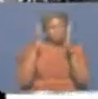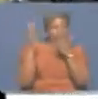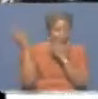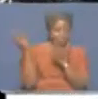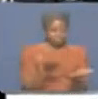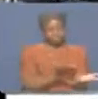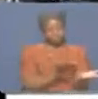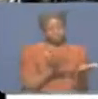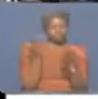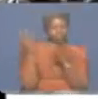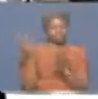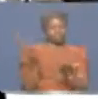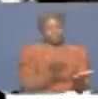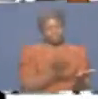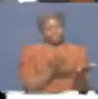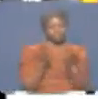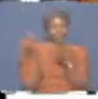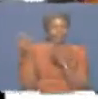karibu.